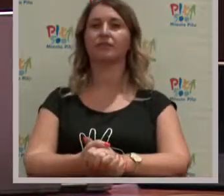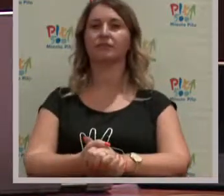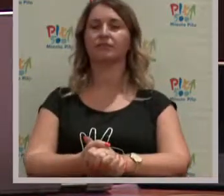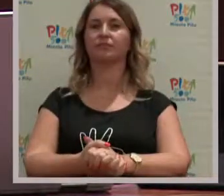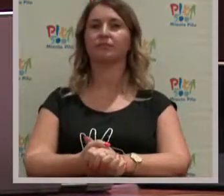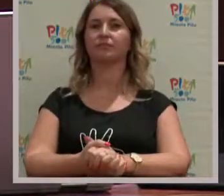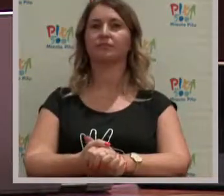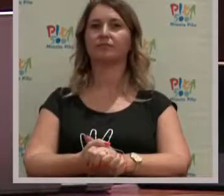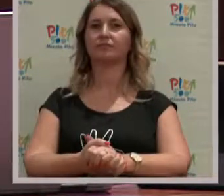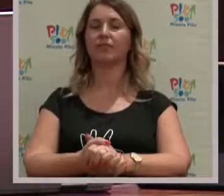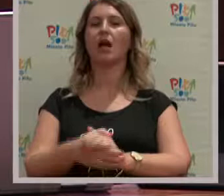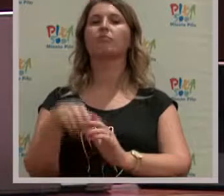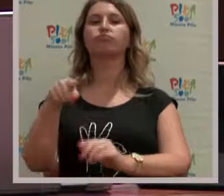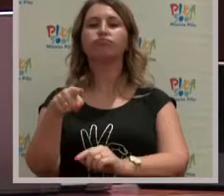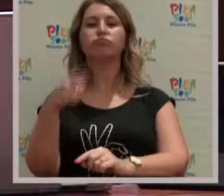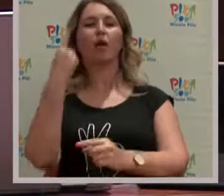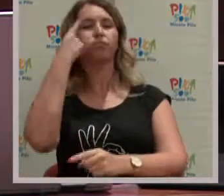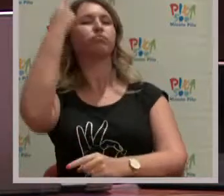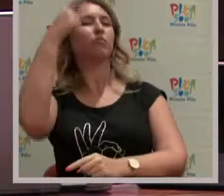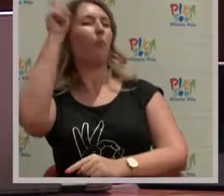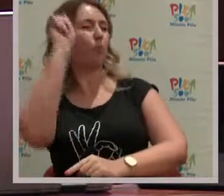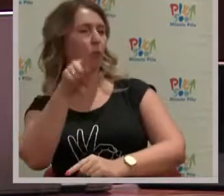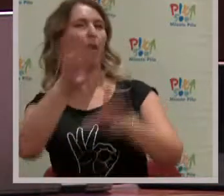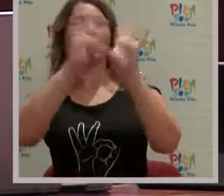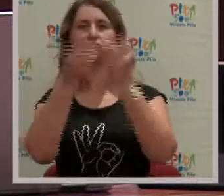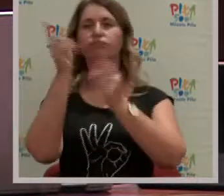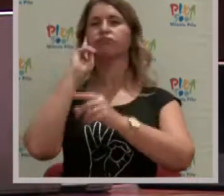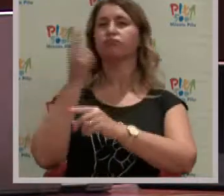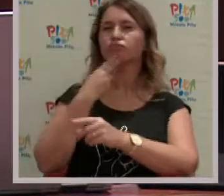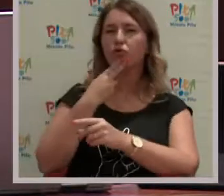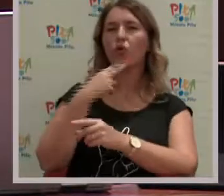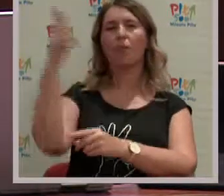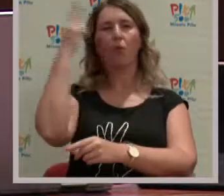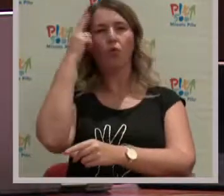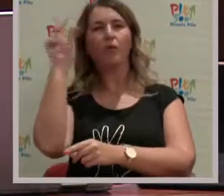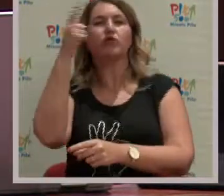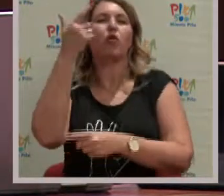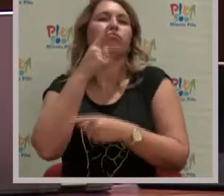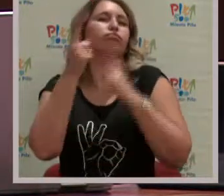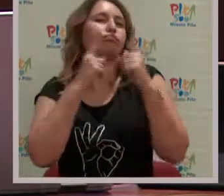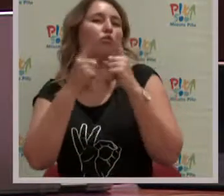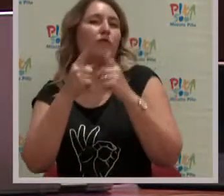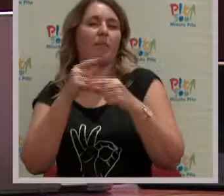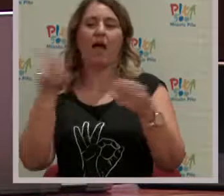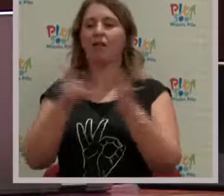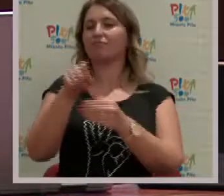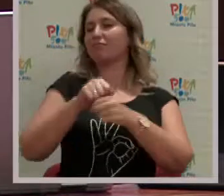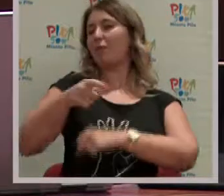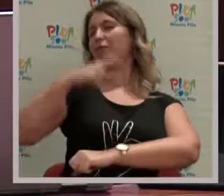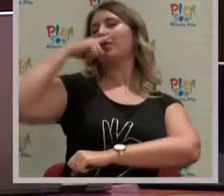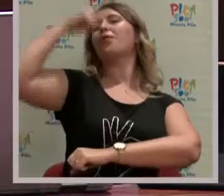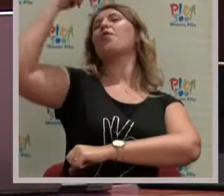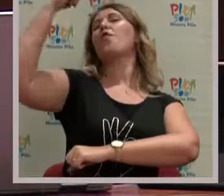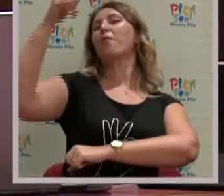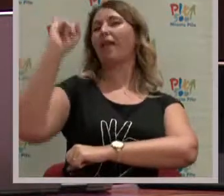Takie rozwiązanie pozwala osobom głuchym uczestniczyć w życiu politycznym miasta. Jesteśmy dumni z tego, że